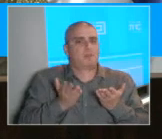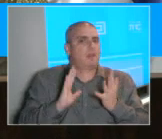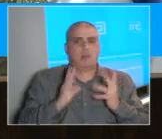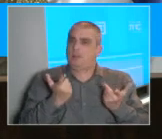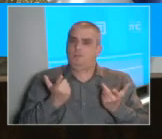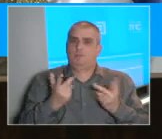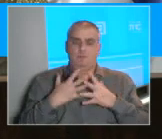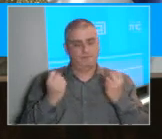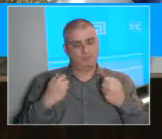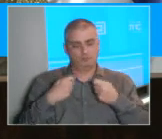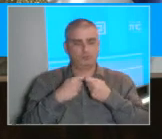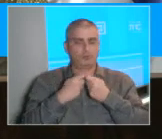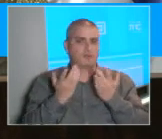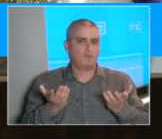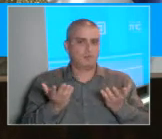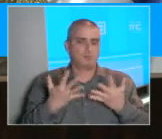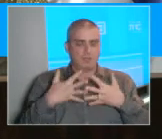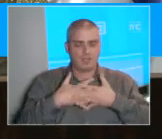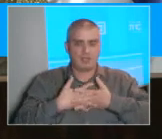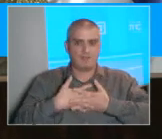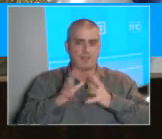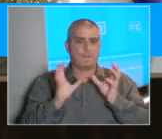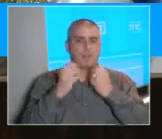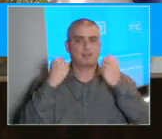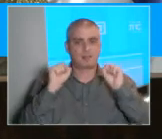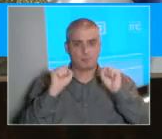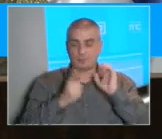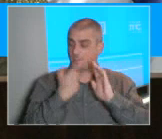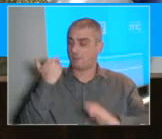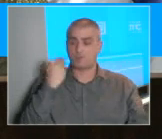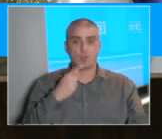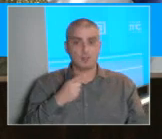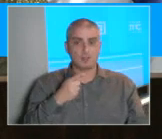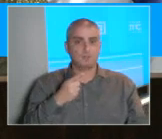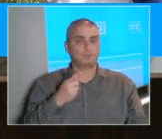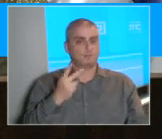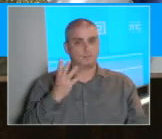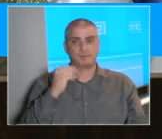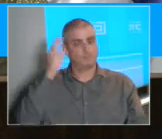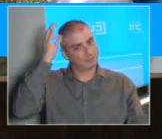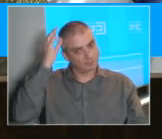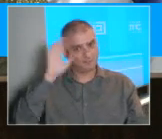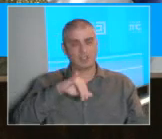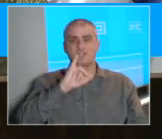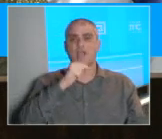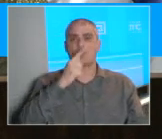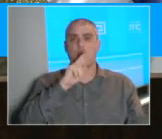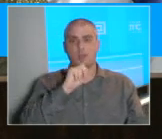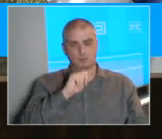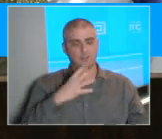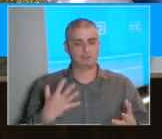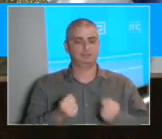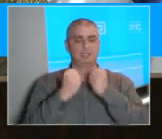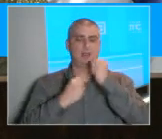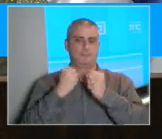למה הם מפרקים את השותפות הזאת. החבירה למחנה הדמוקרטי בפעם הקודמת עם סתיו שפיר ויאיר גולן בעצם הצילה